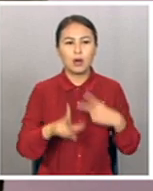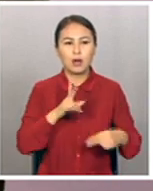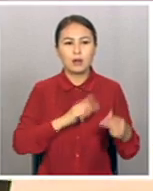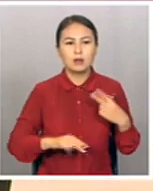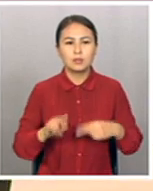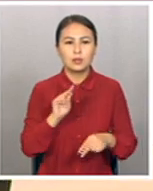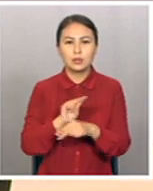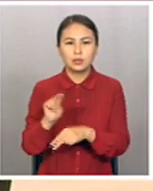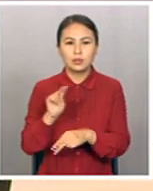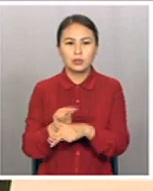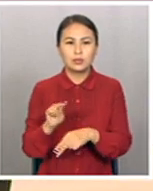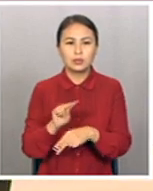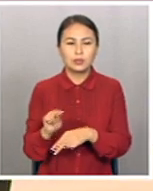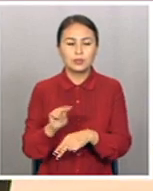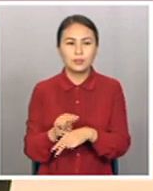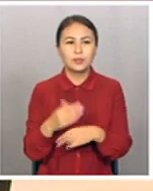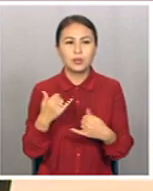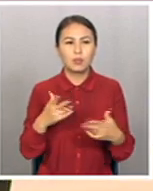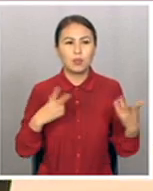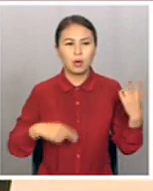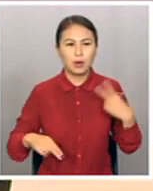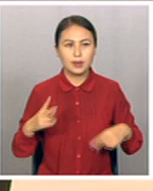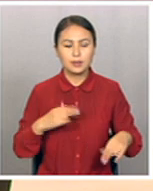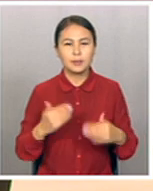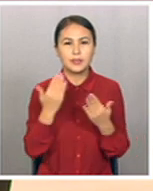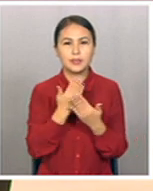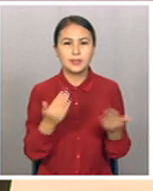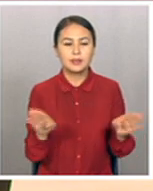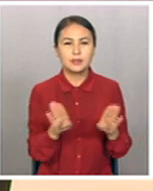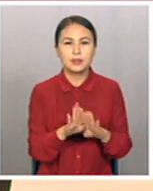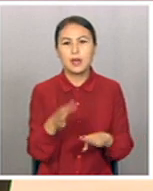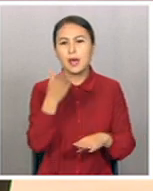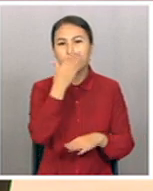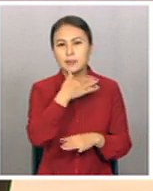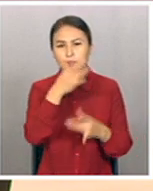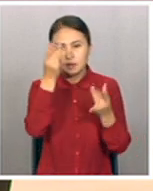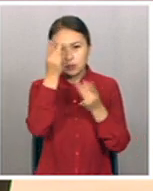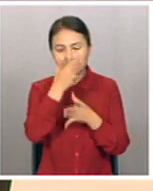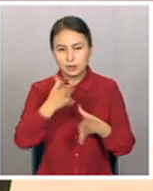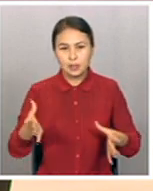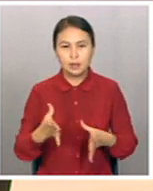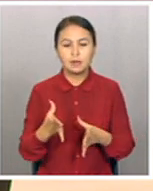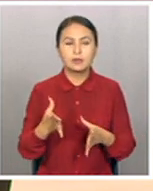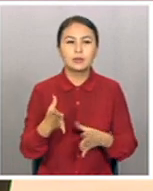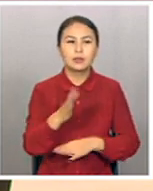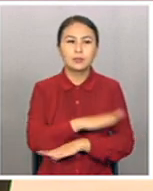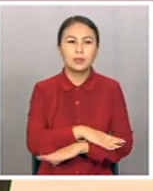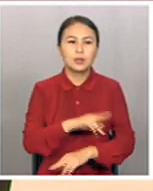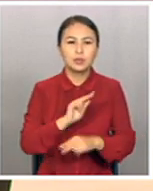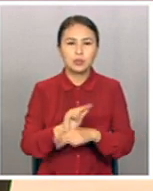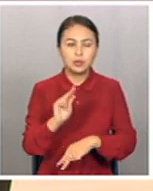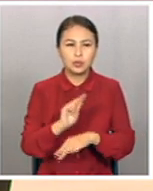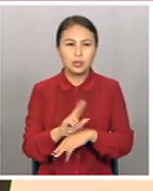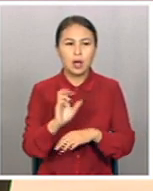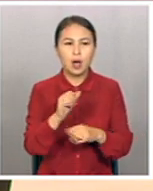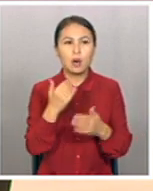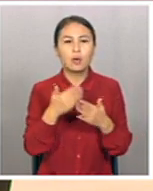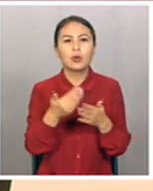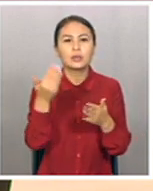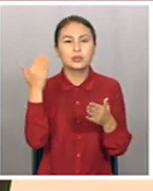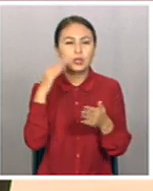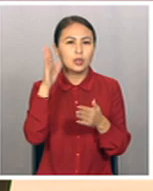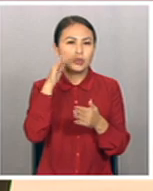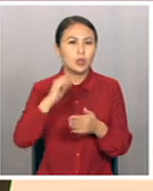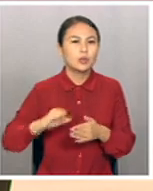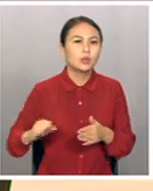екен. Яғни мұғалім сендерді әдептілікке, сыпайылыққа үйретеді екен. Ал оған дейін күшікті